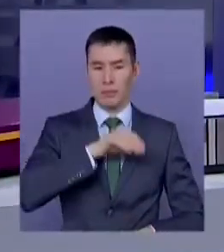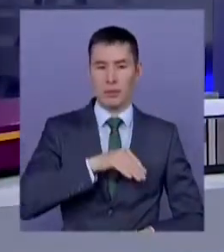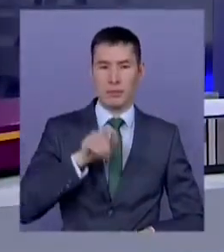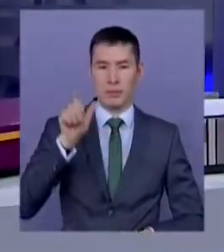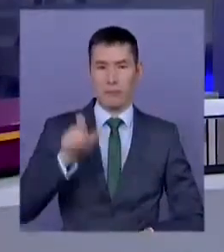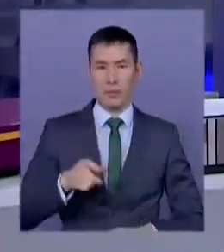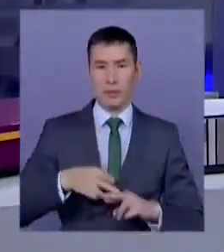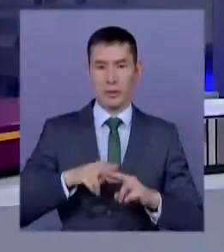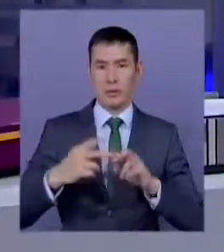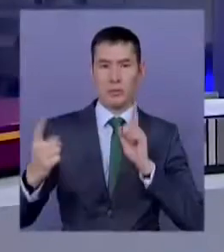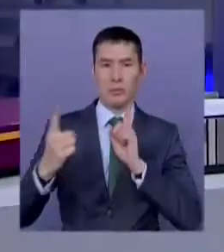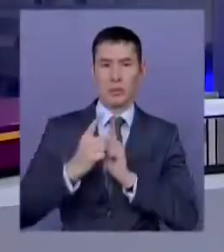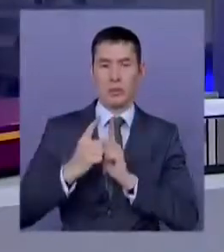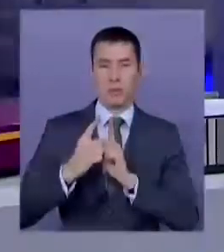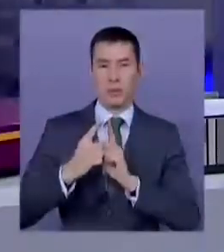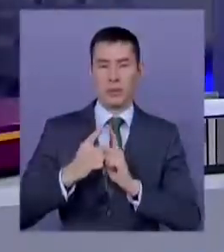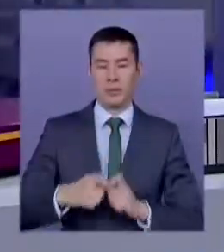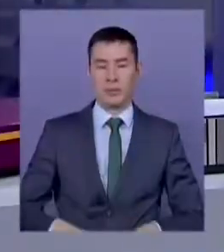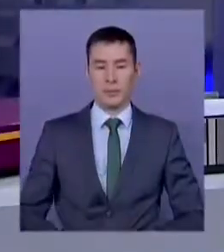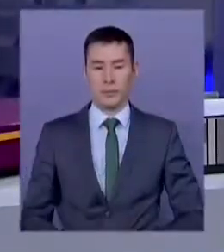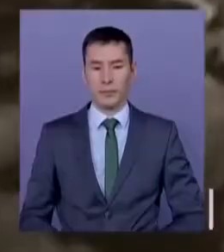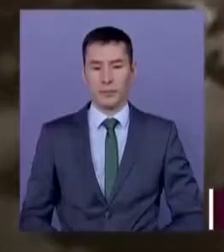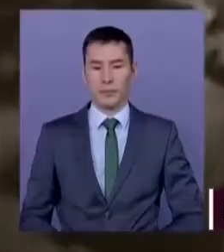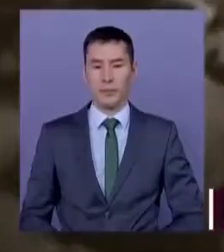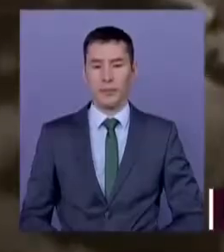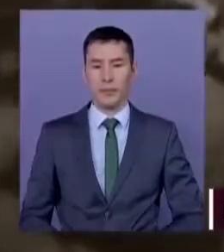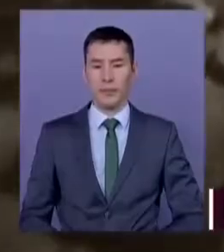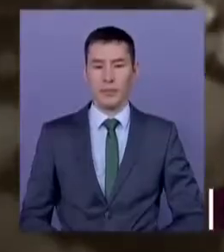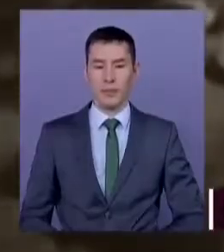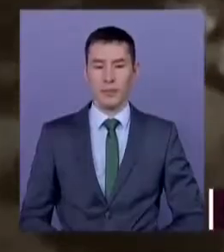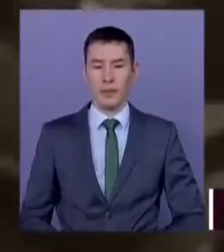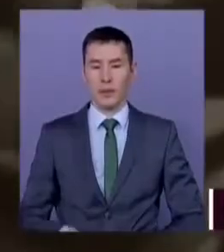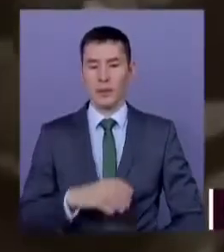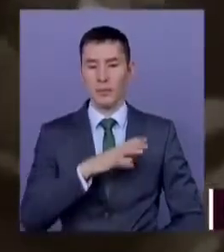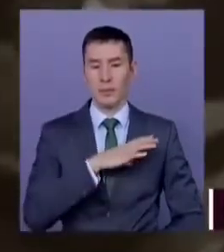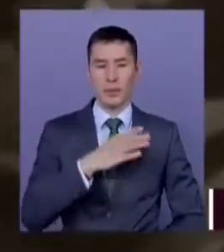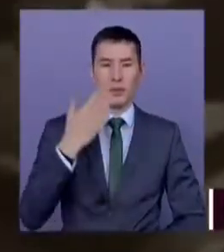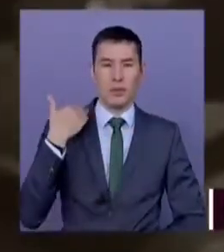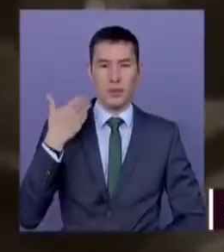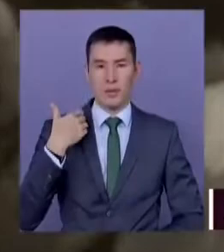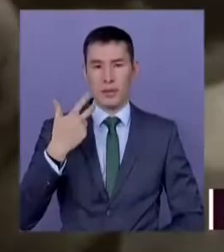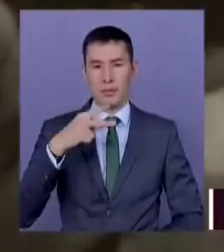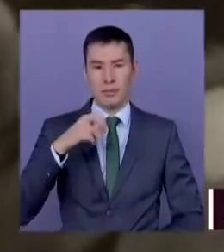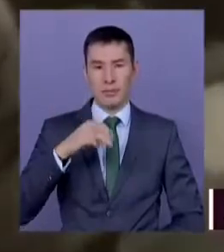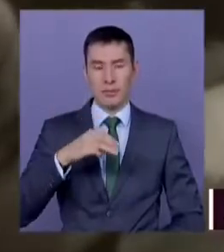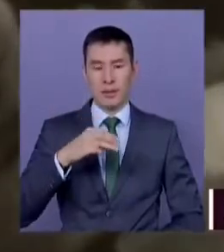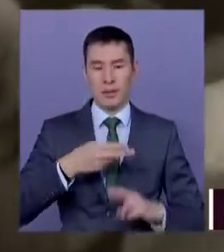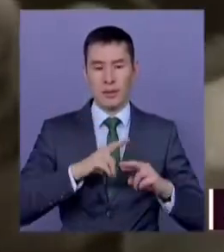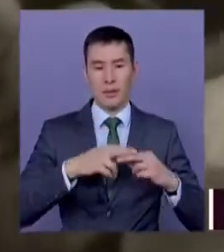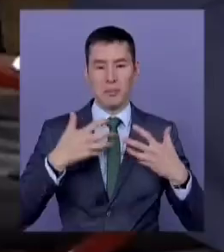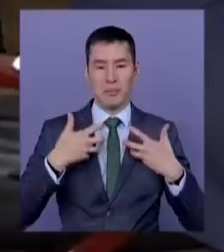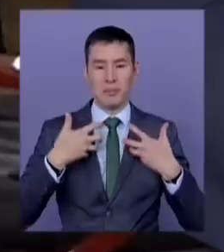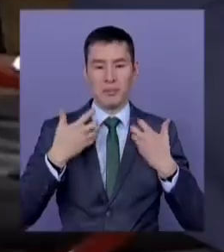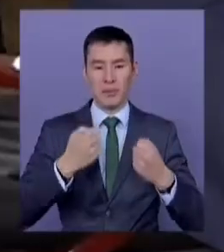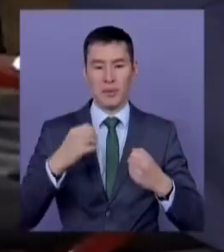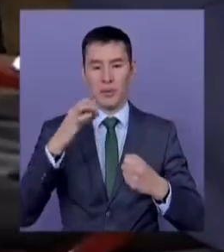Шармановпен кездесіп тарихқа шолу жасады. Кеңес заманында медицина саласының қарқынды дамығаны белгілі. Әйтсе де егемендік алғалы